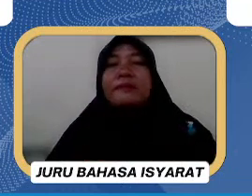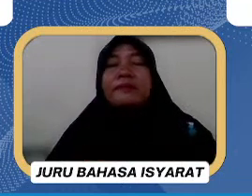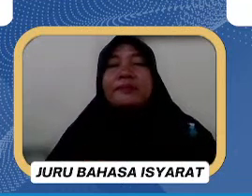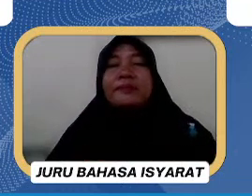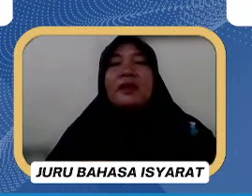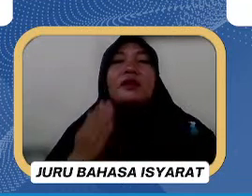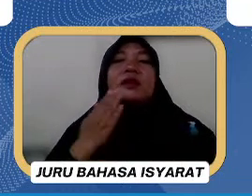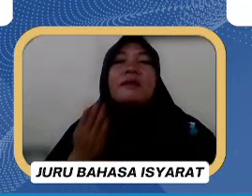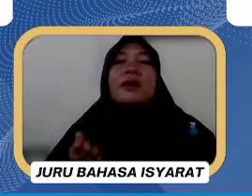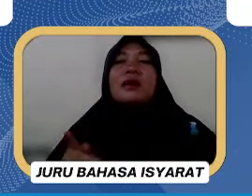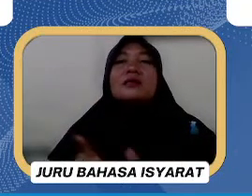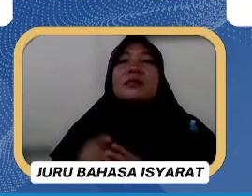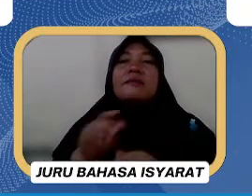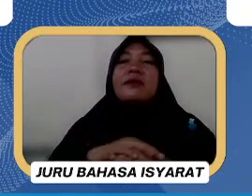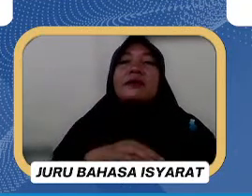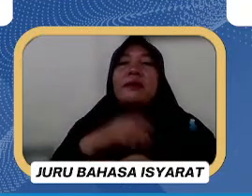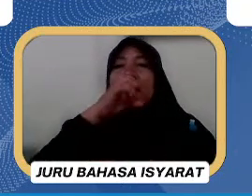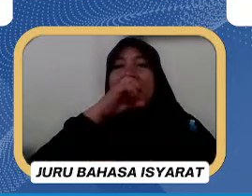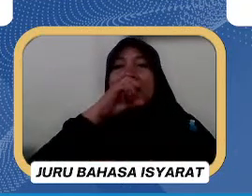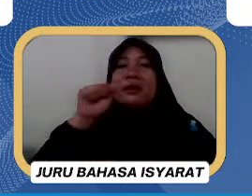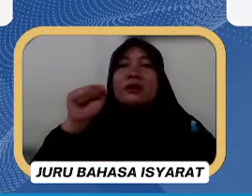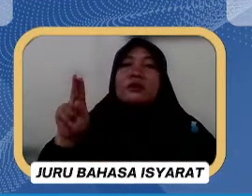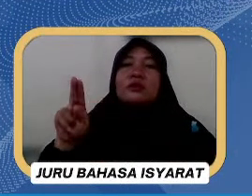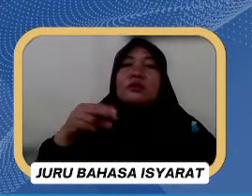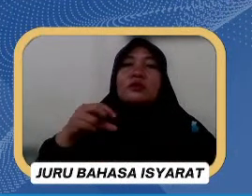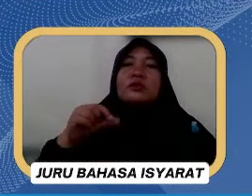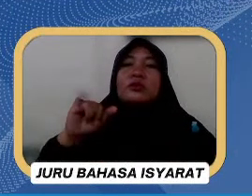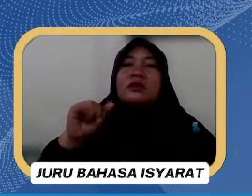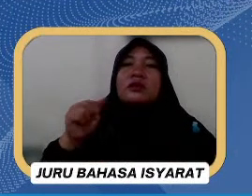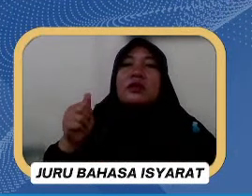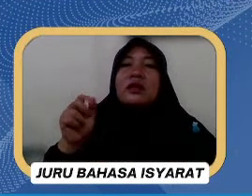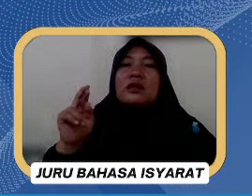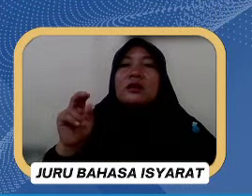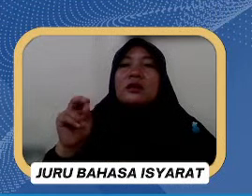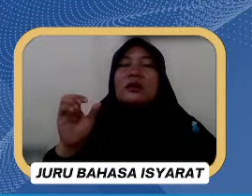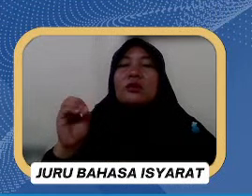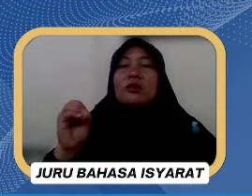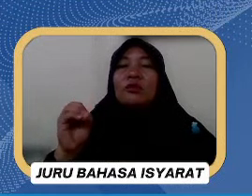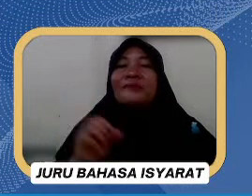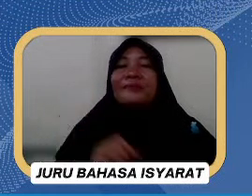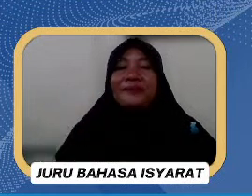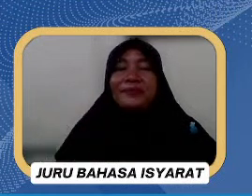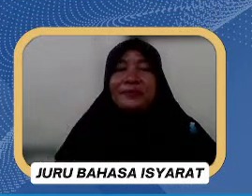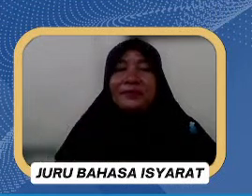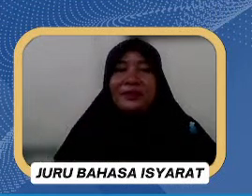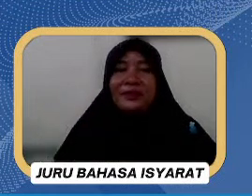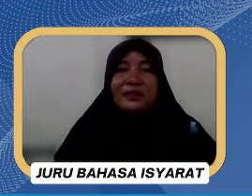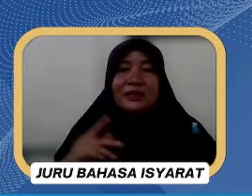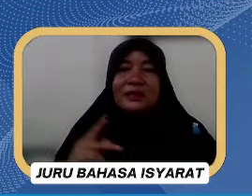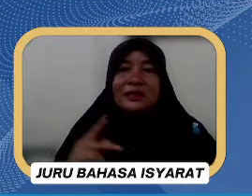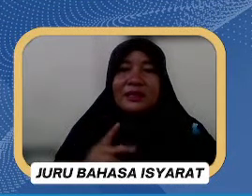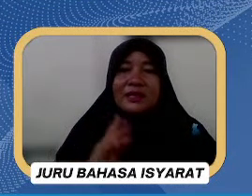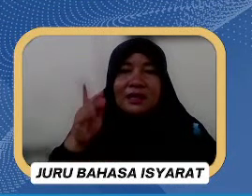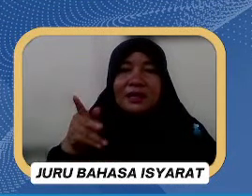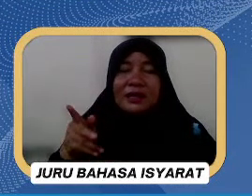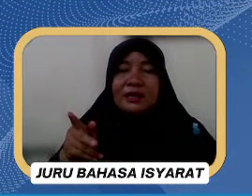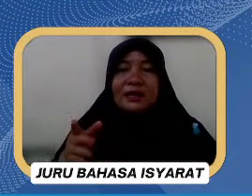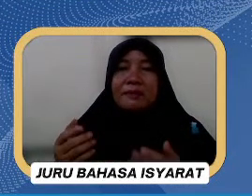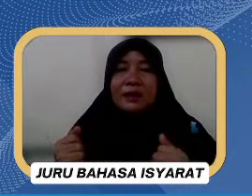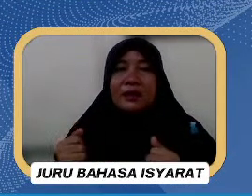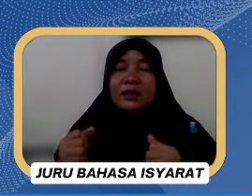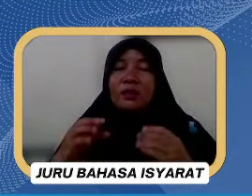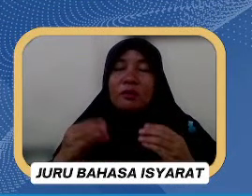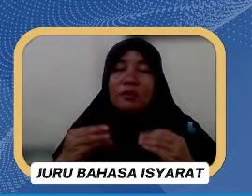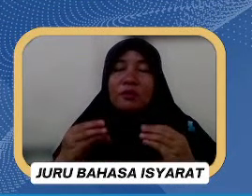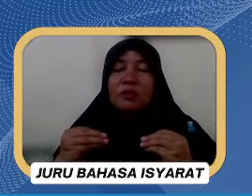Bapak Sugiarto atas pemaparan materinya. Dan nanti kita akan kembali lagi berbincang Pak ya di sesi